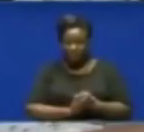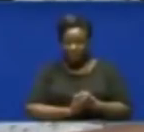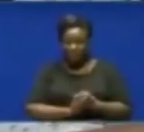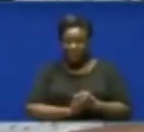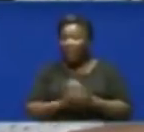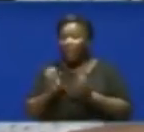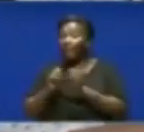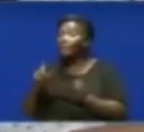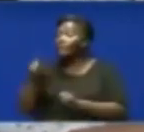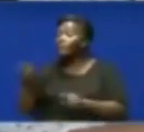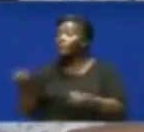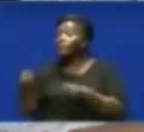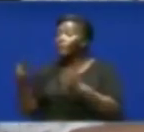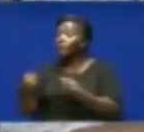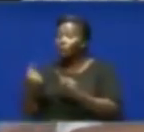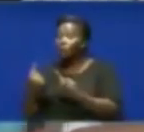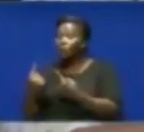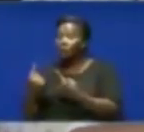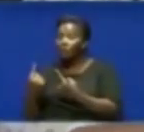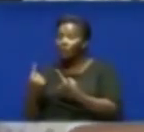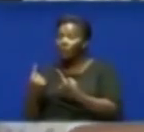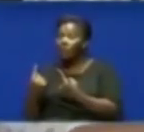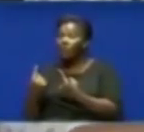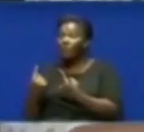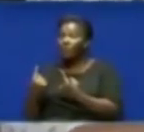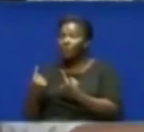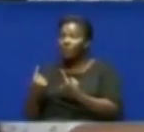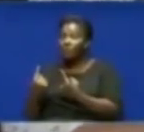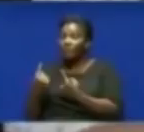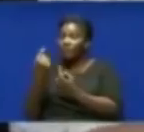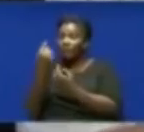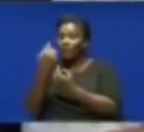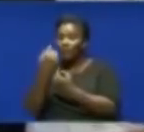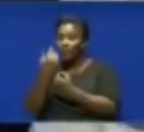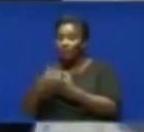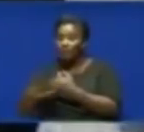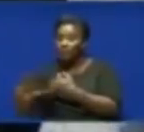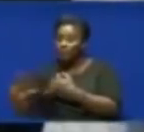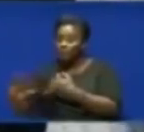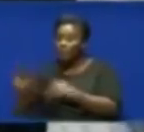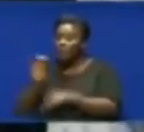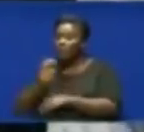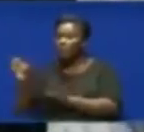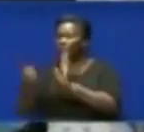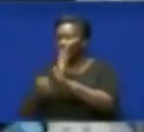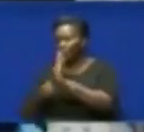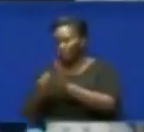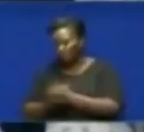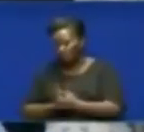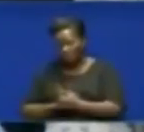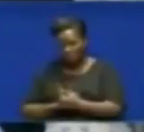korofi, anakuja nunua dozeni moja, dozeni mbili, nauza shilingi 6,000. So